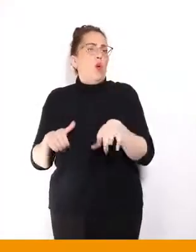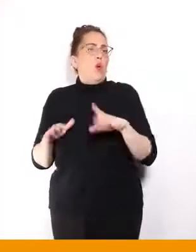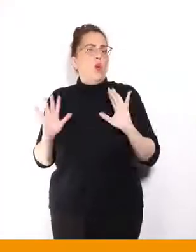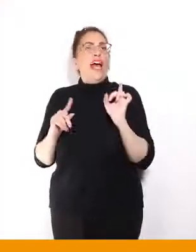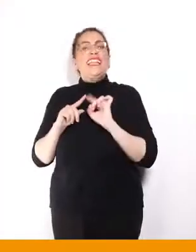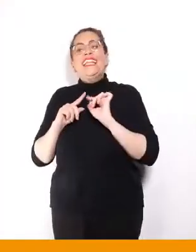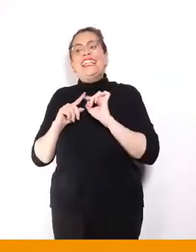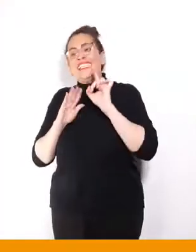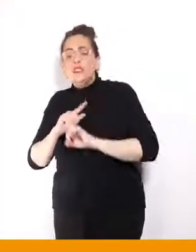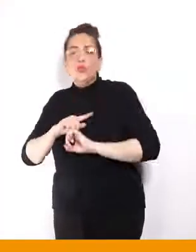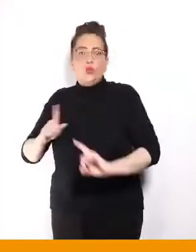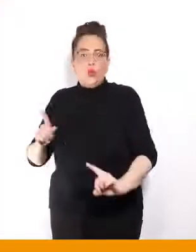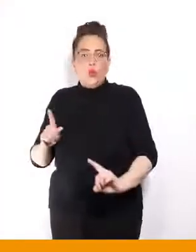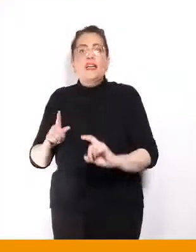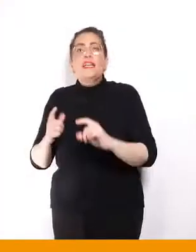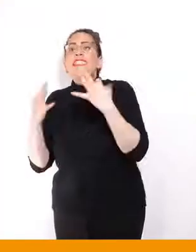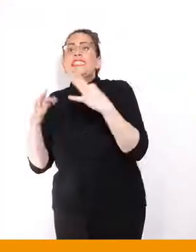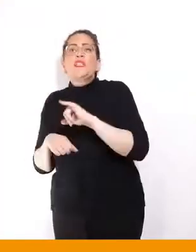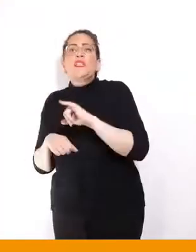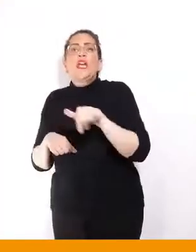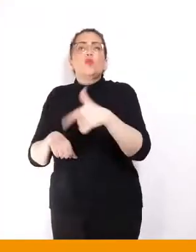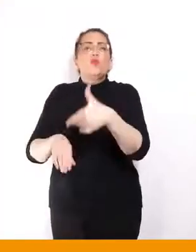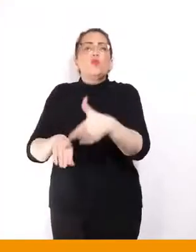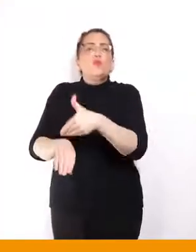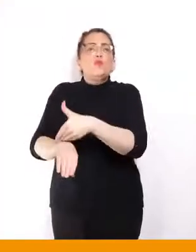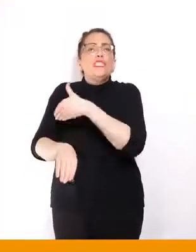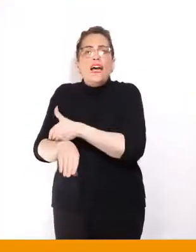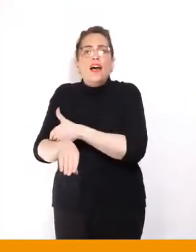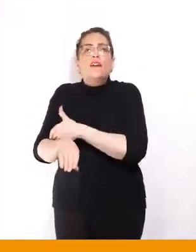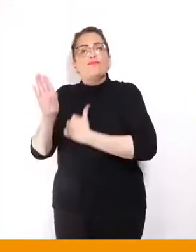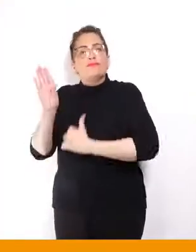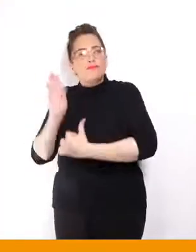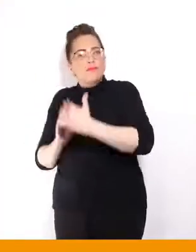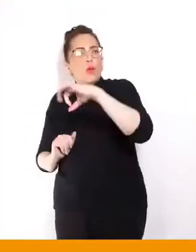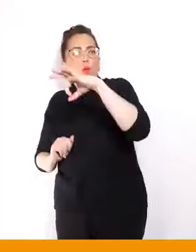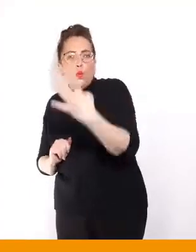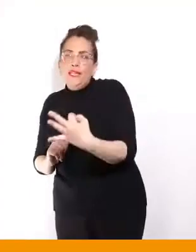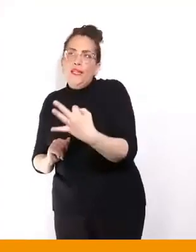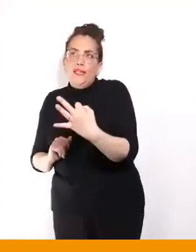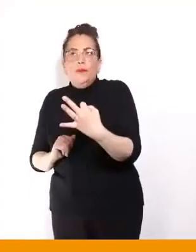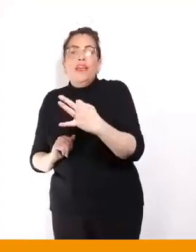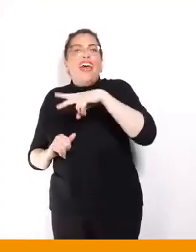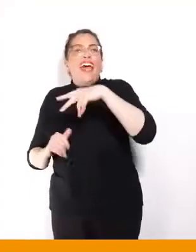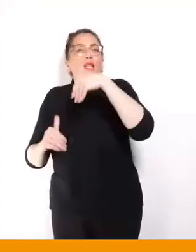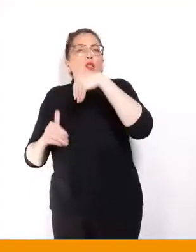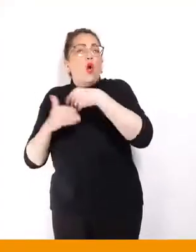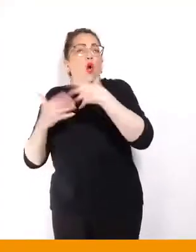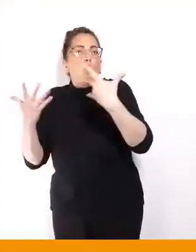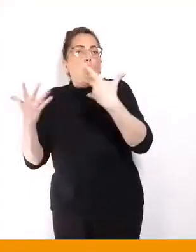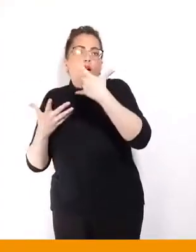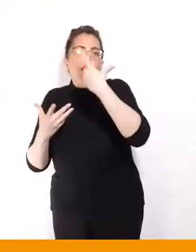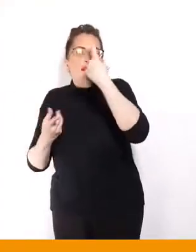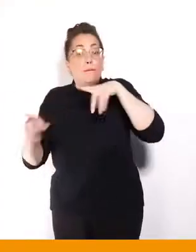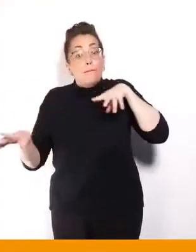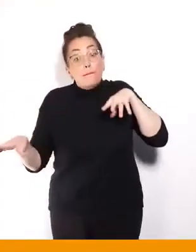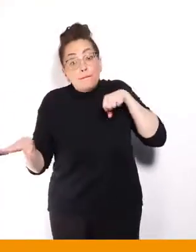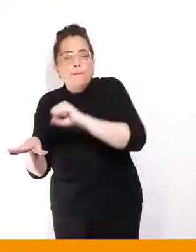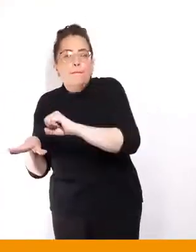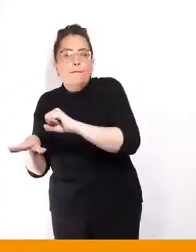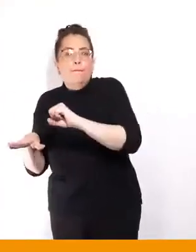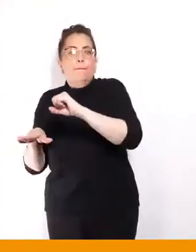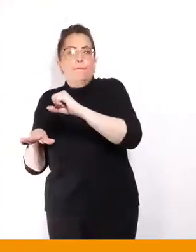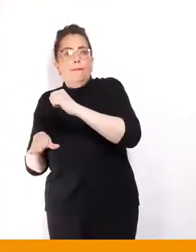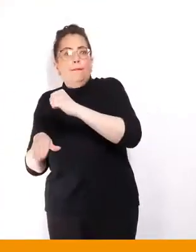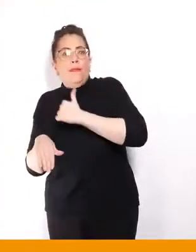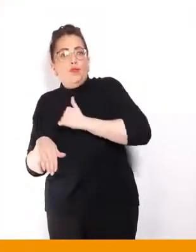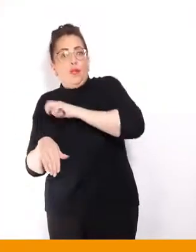l'autonomie quand on chiffre à 10-12 milliards, sur l'élargissement de la compensation, enfin plus sur la compensation individuelle ou collective dans les établissements, sur l'aide aux